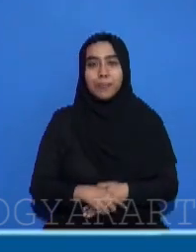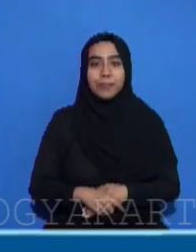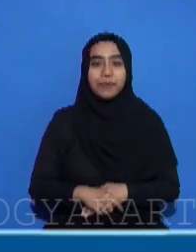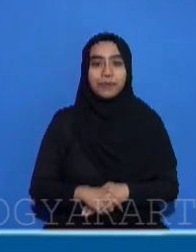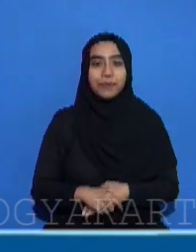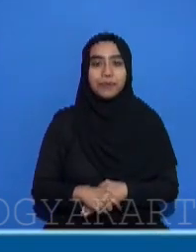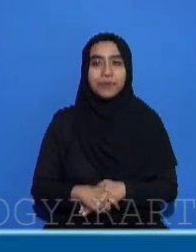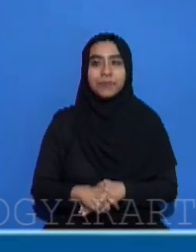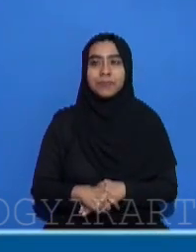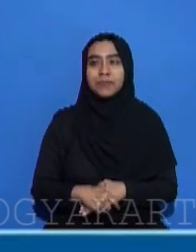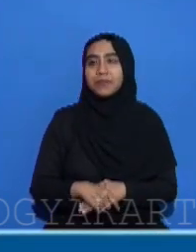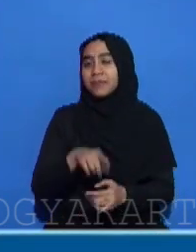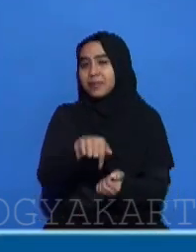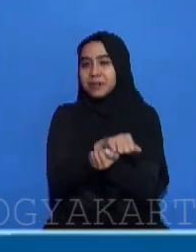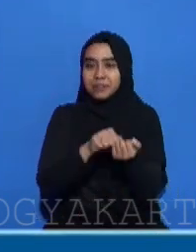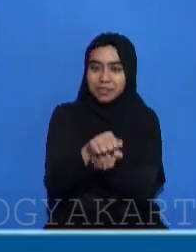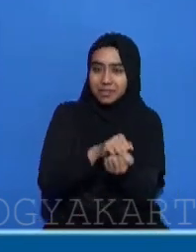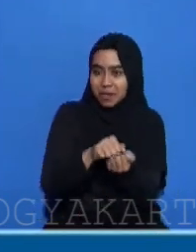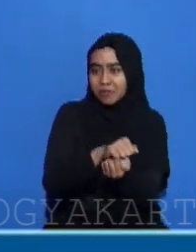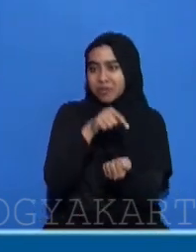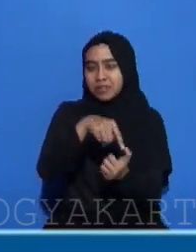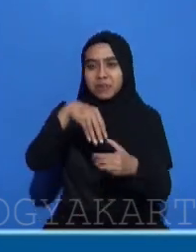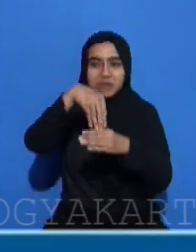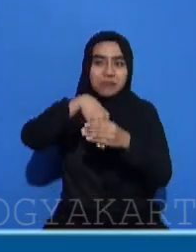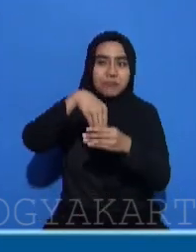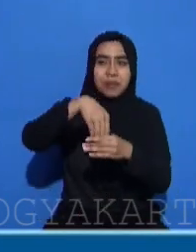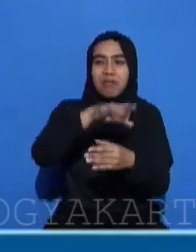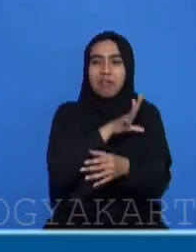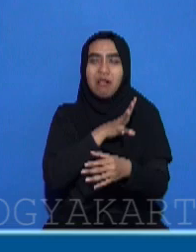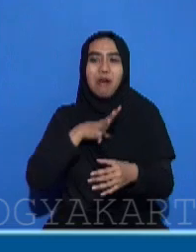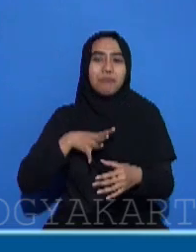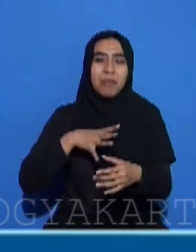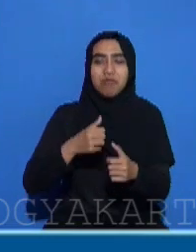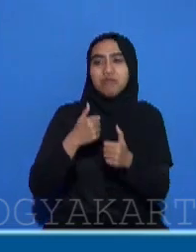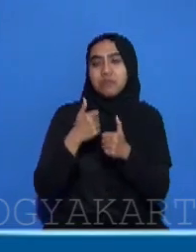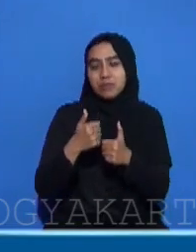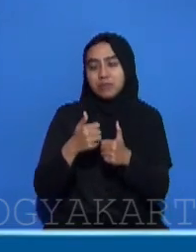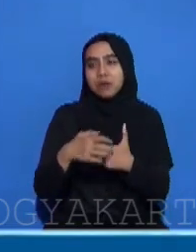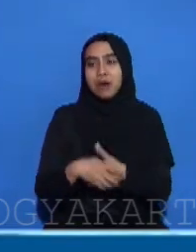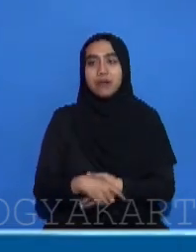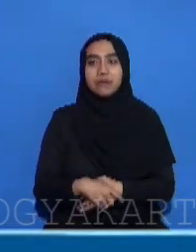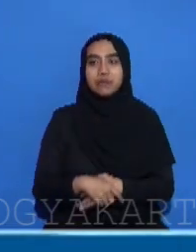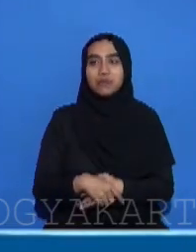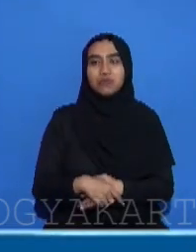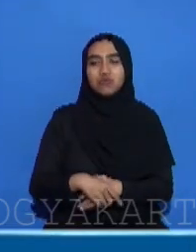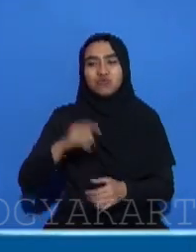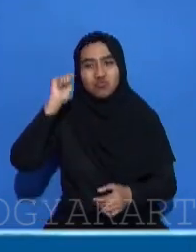ingkang wigati, pakan menika saged dipun simpen dangu saengga saged kangge ngawekani nalika sisah pakan ing mangsa ketiga.